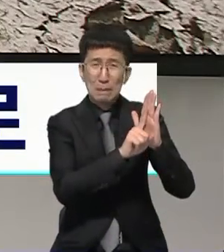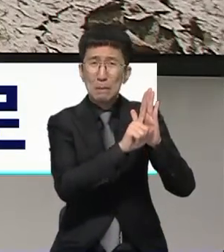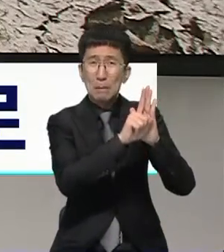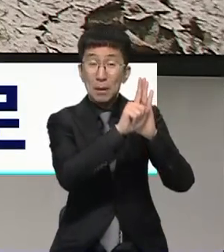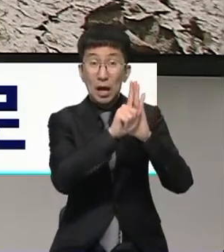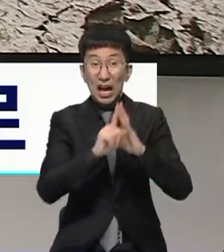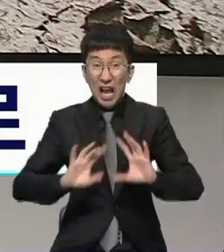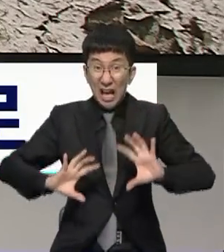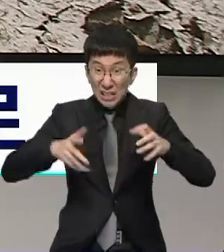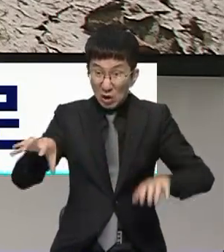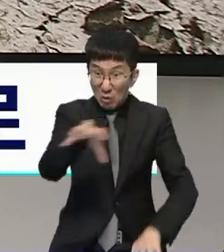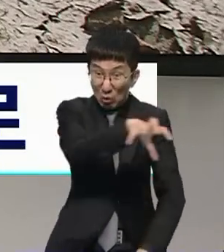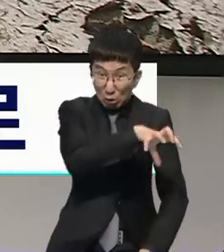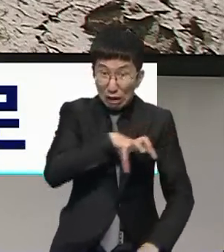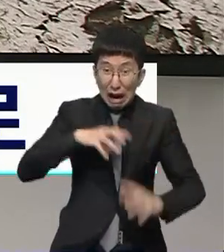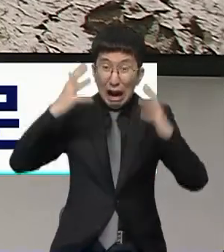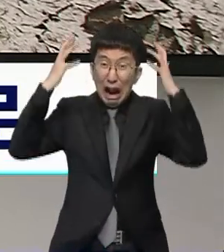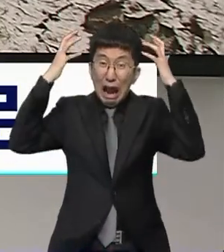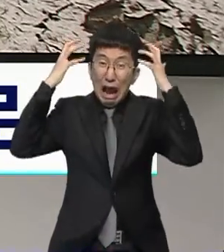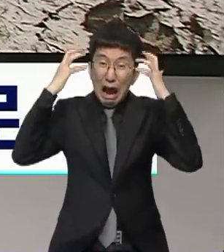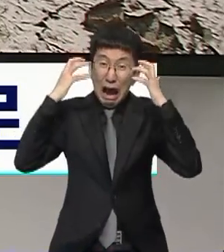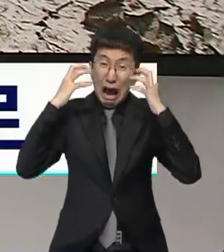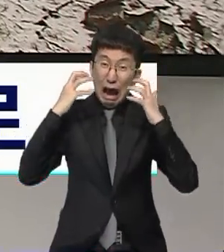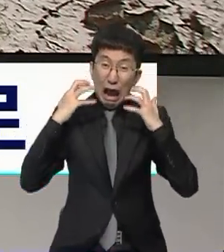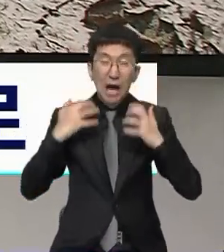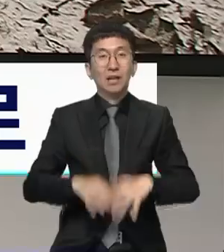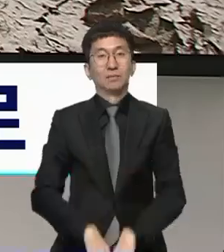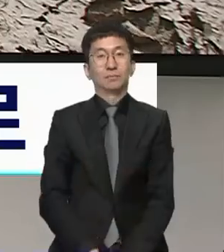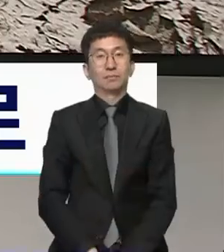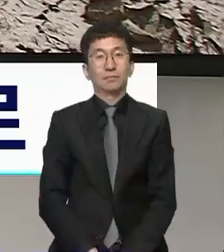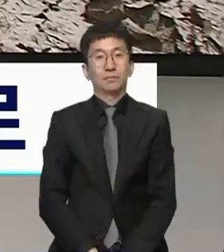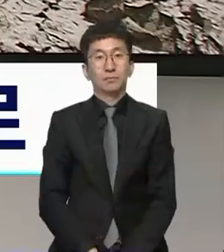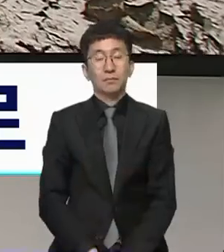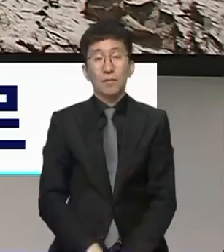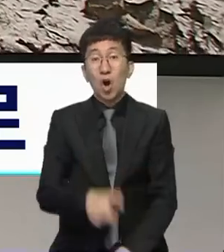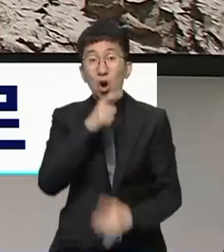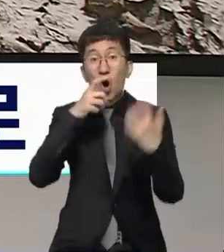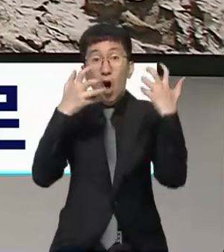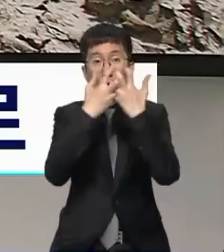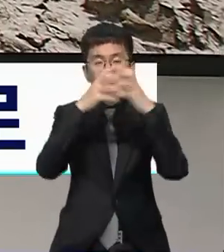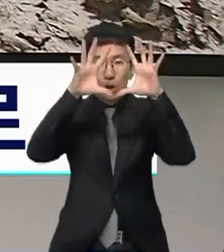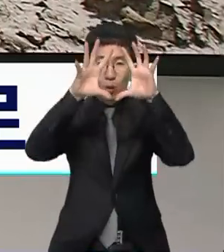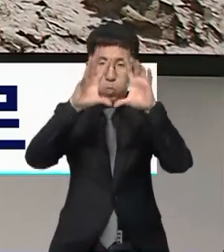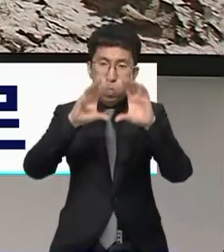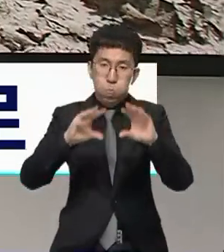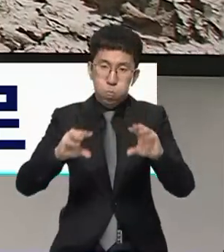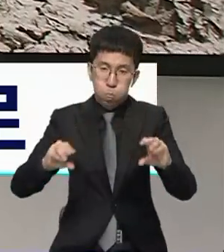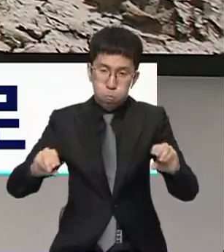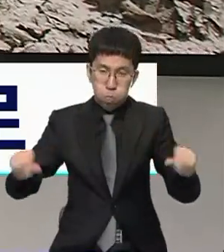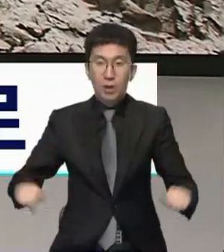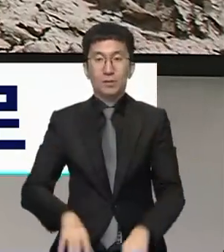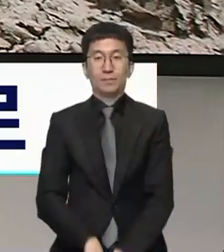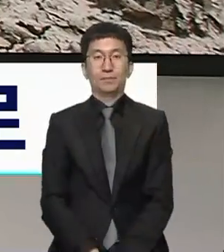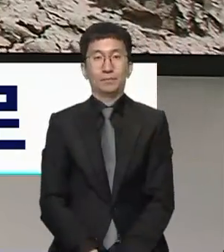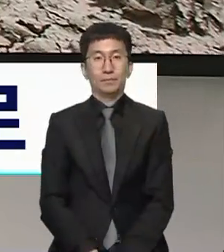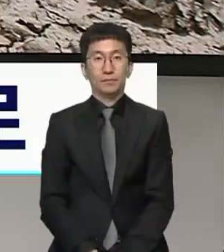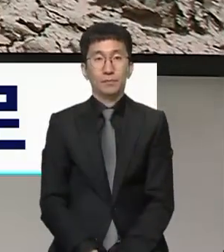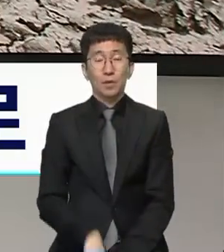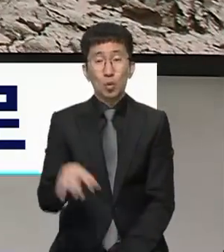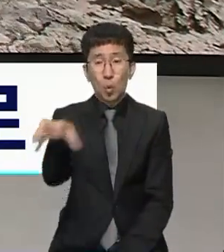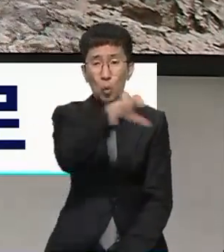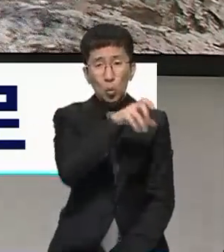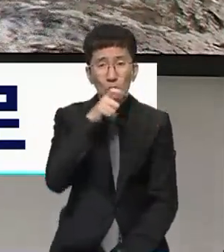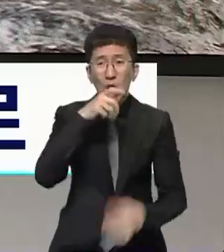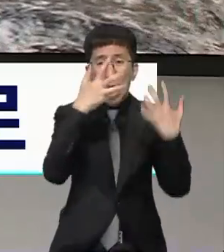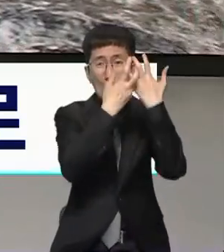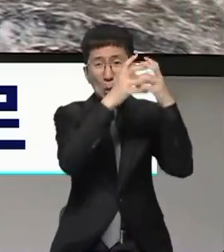지구온난화로 세계 곳곳에서 전에 없던 폭염이 이어지고 있는데 빙하가 녹는 속도도 급격히 빨라졌습니다.